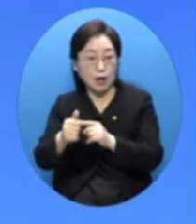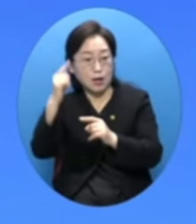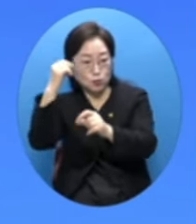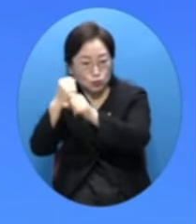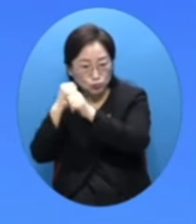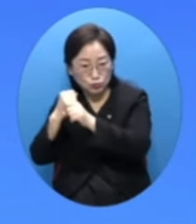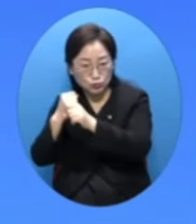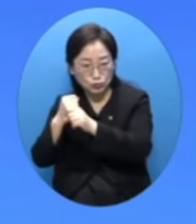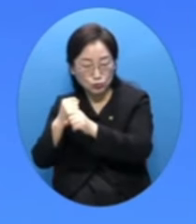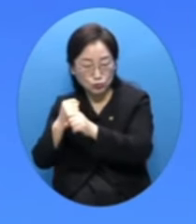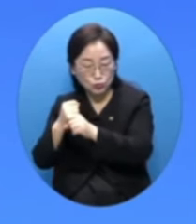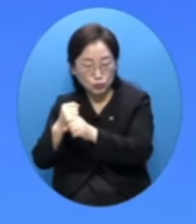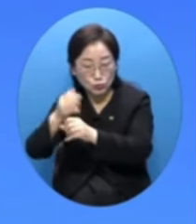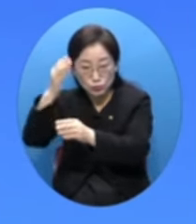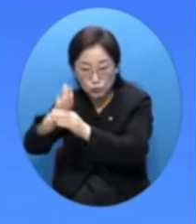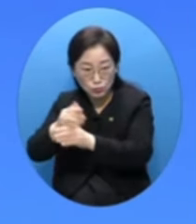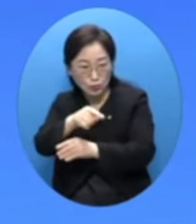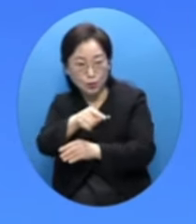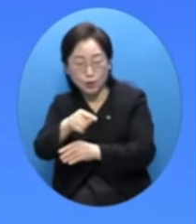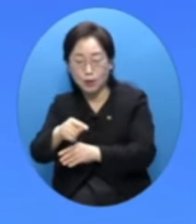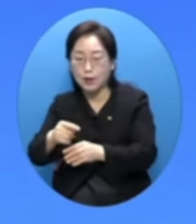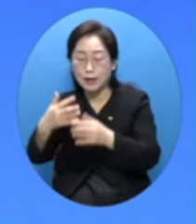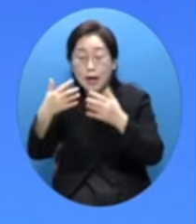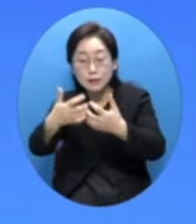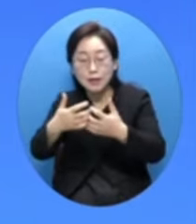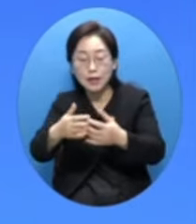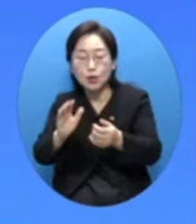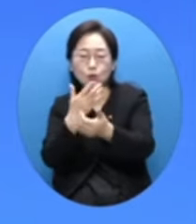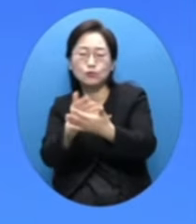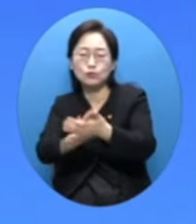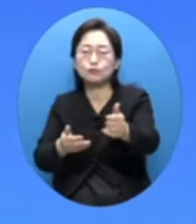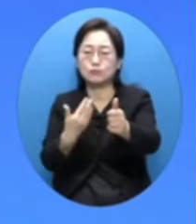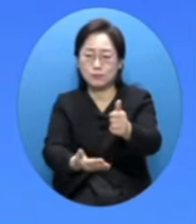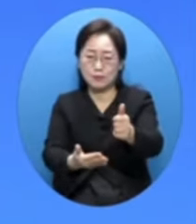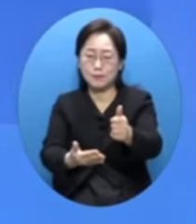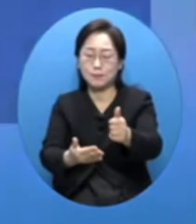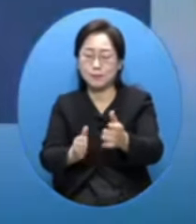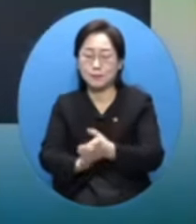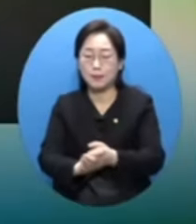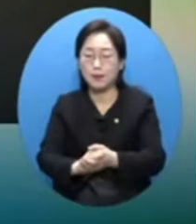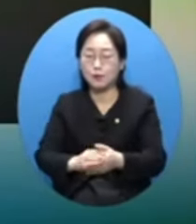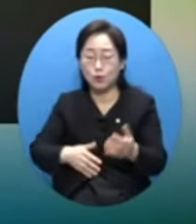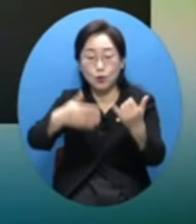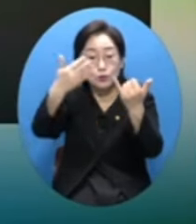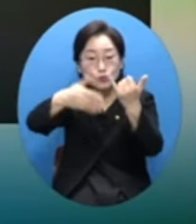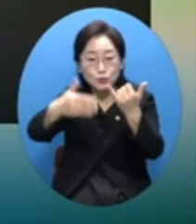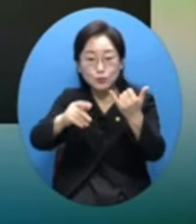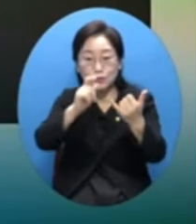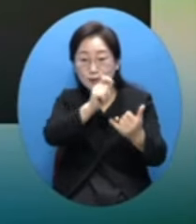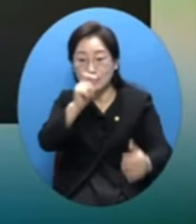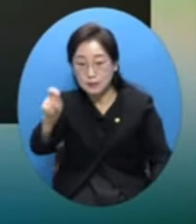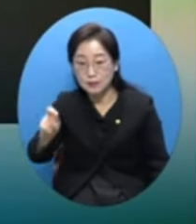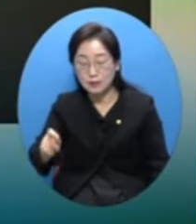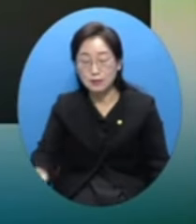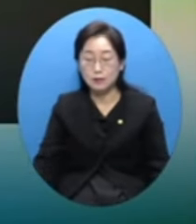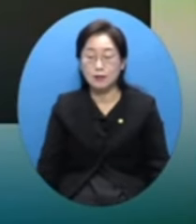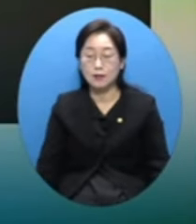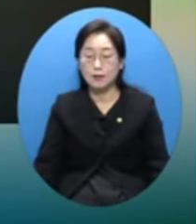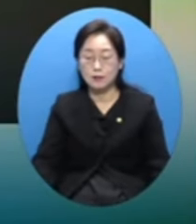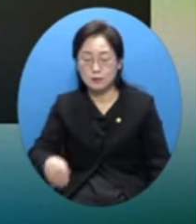하던 통해서 기계를 다시 고쳐주고 그래서 그는 유튜브 틱톡을 통해서 그의 사연을 온